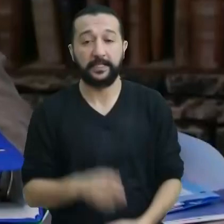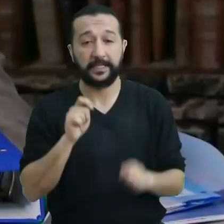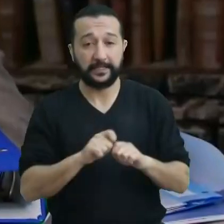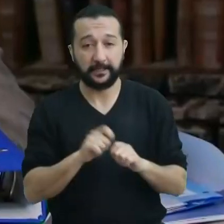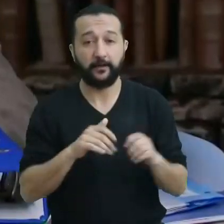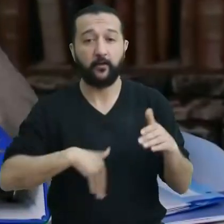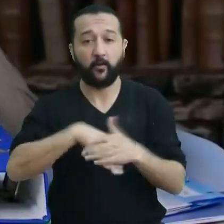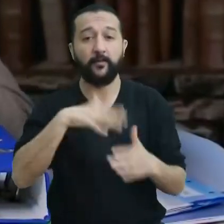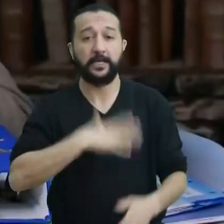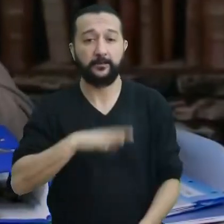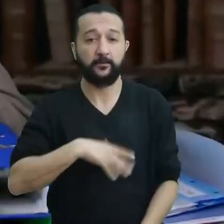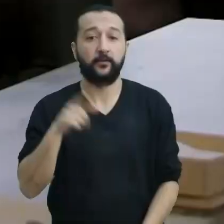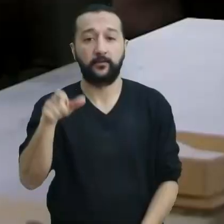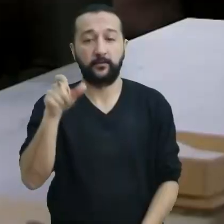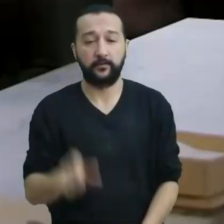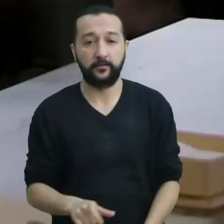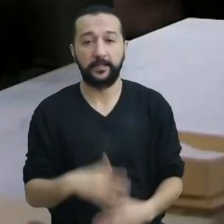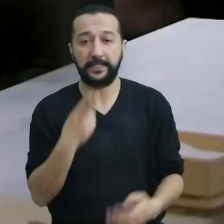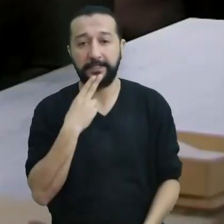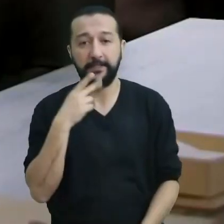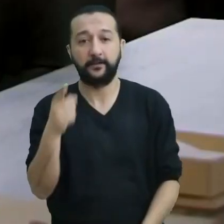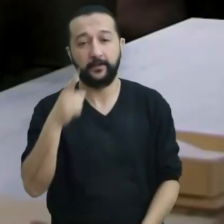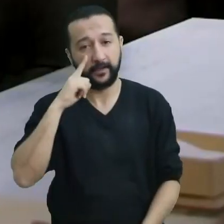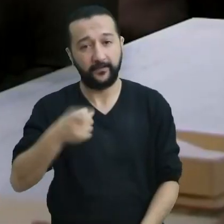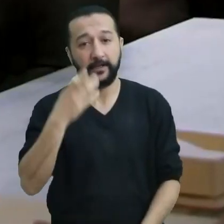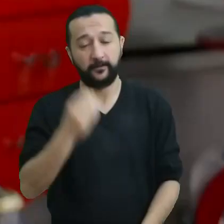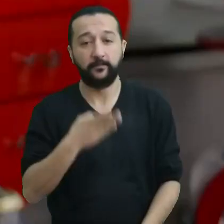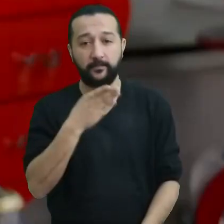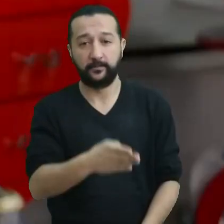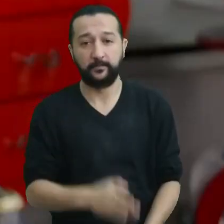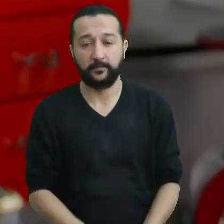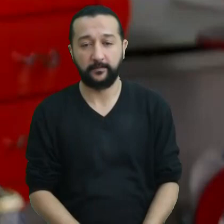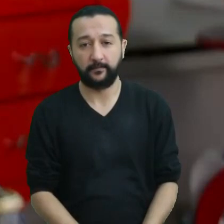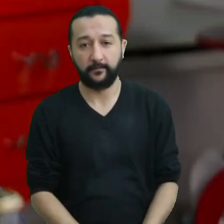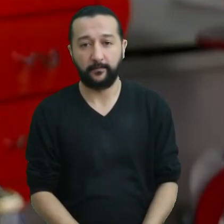İşten kovmak istiyorlar onu. Kız da onun farkında.